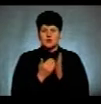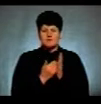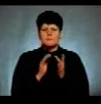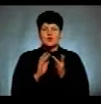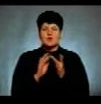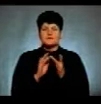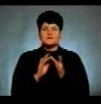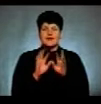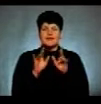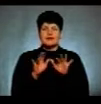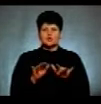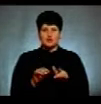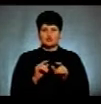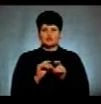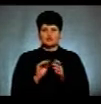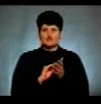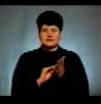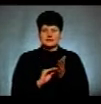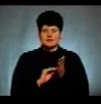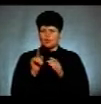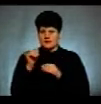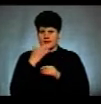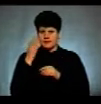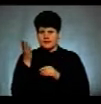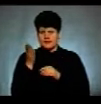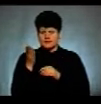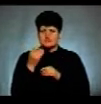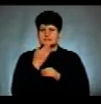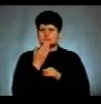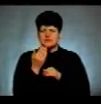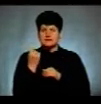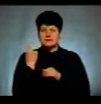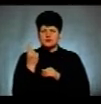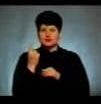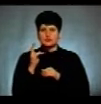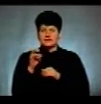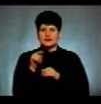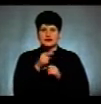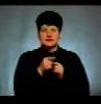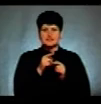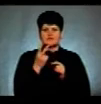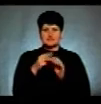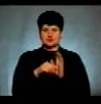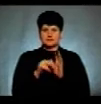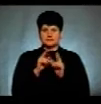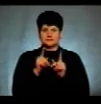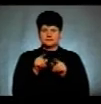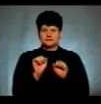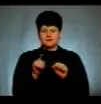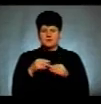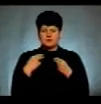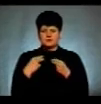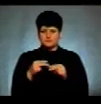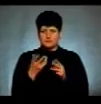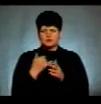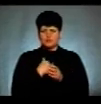рецепту. А в неї там немає? Спитайте, що з 1 квітня, а то 26-го. Як я можу його вам відпустити, як